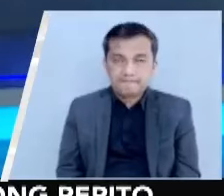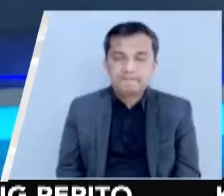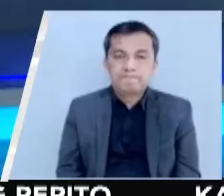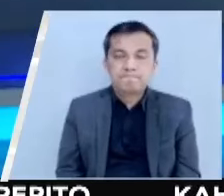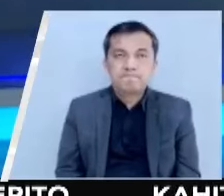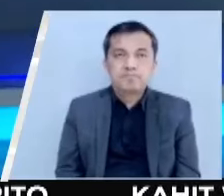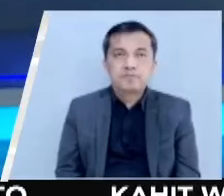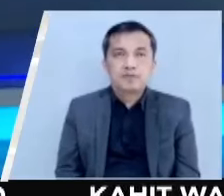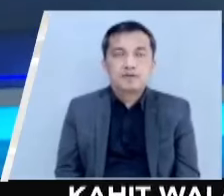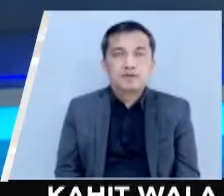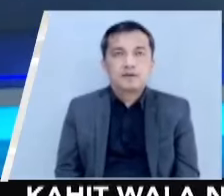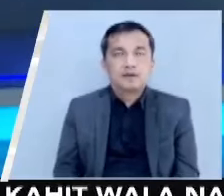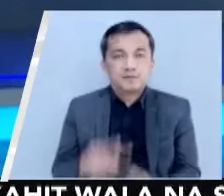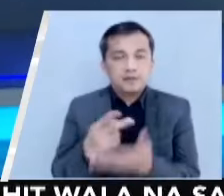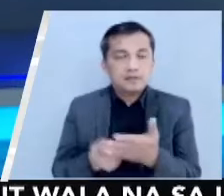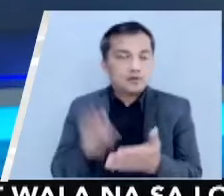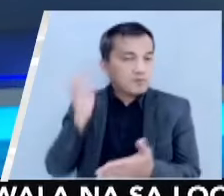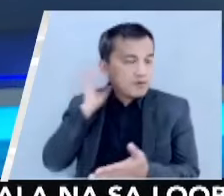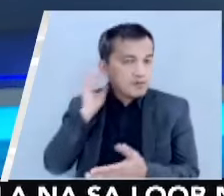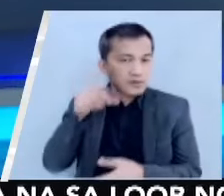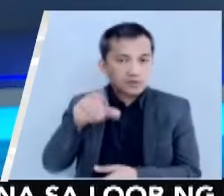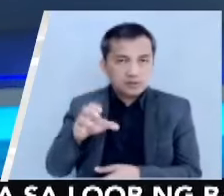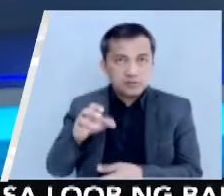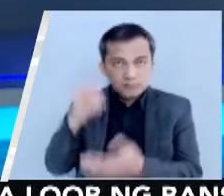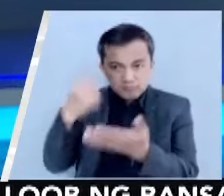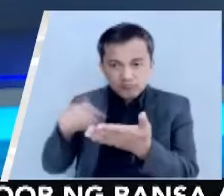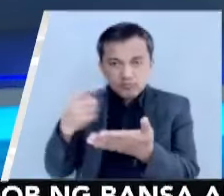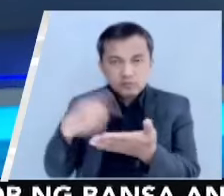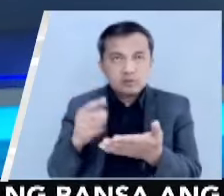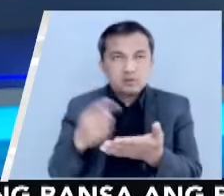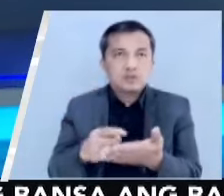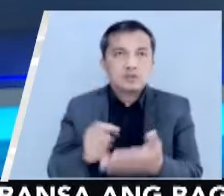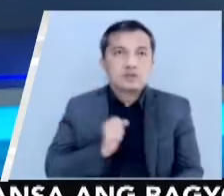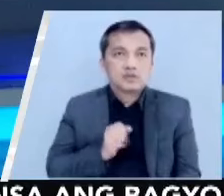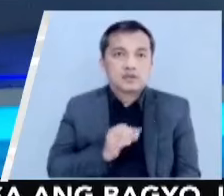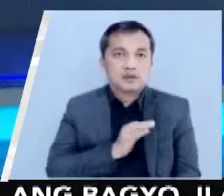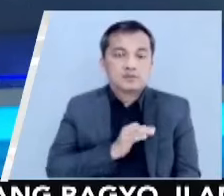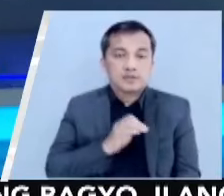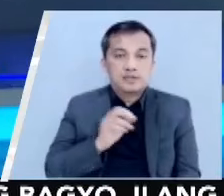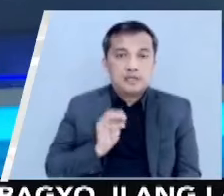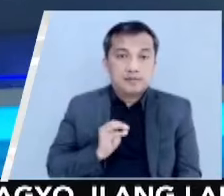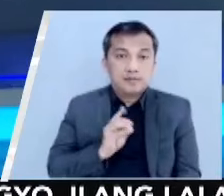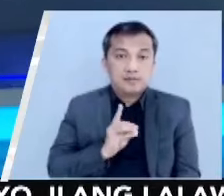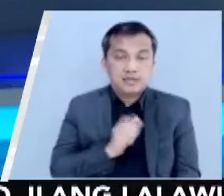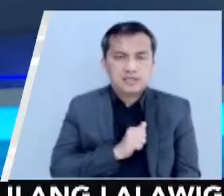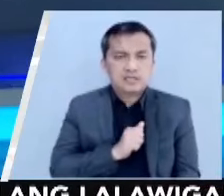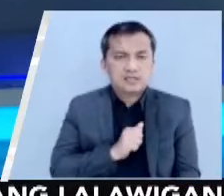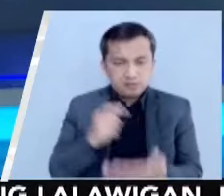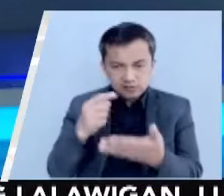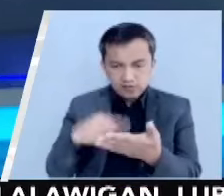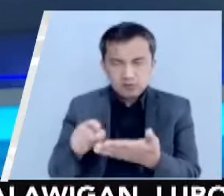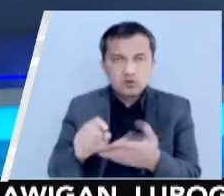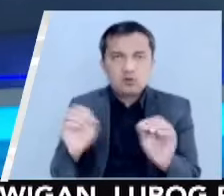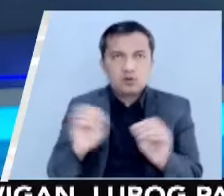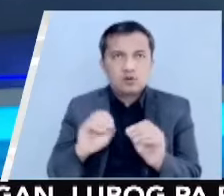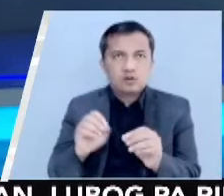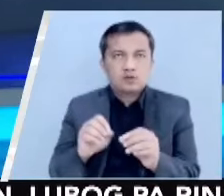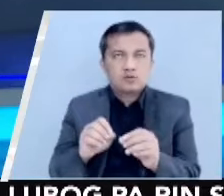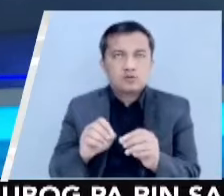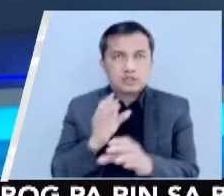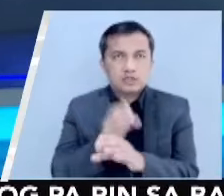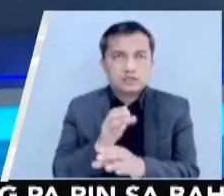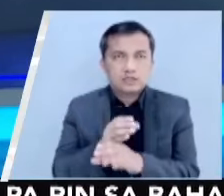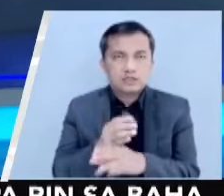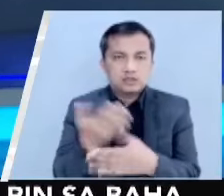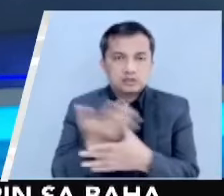sa Quezon City ang sinuyod ng mga tauhan ng MMDA para matiyak na walang mga sasakyang nakasagabal